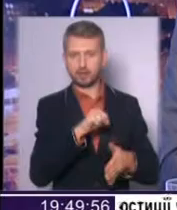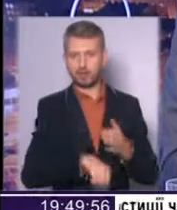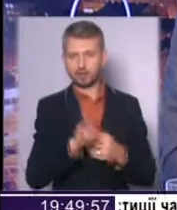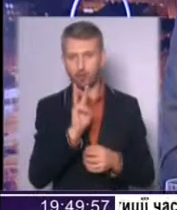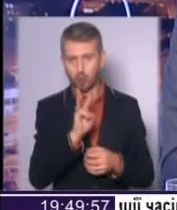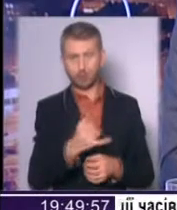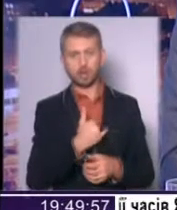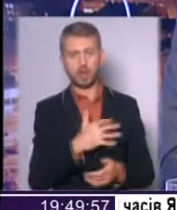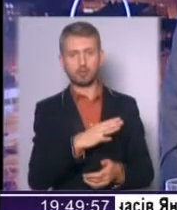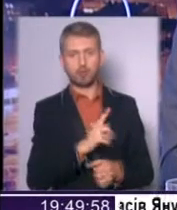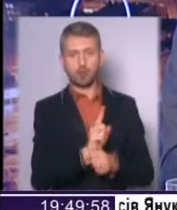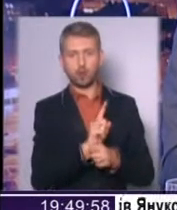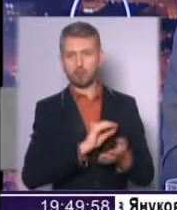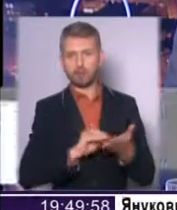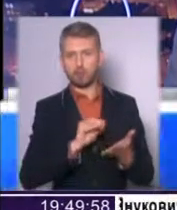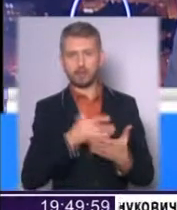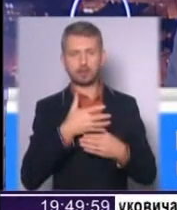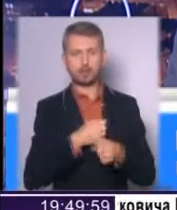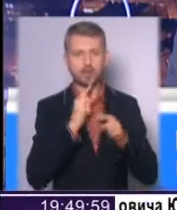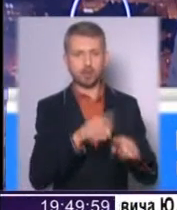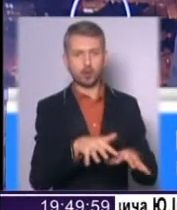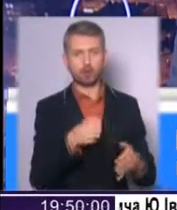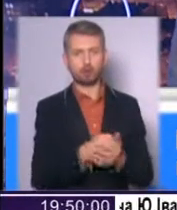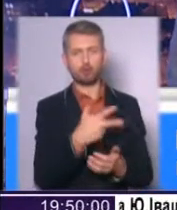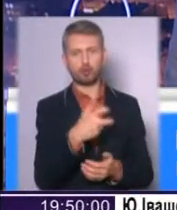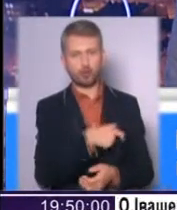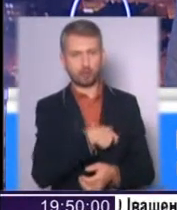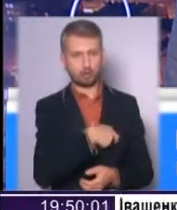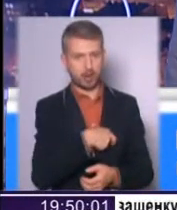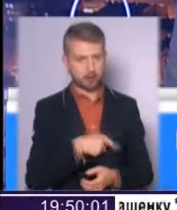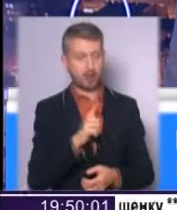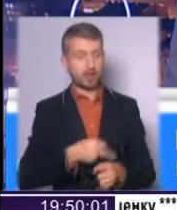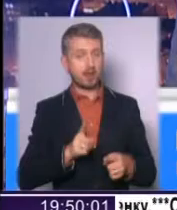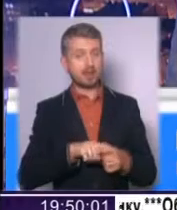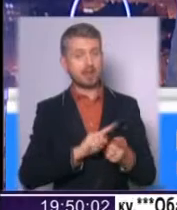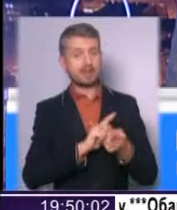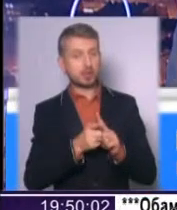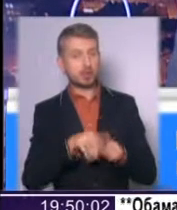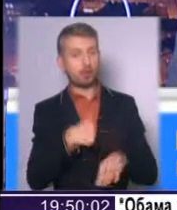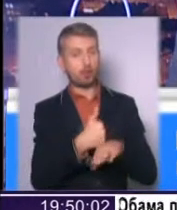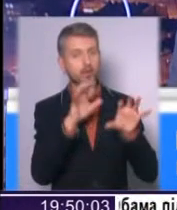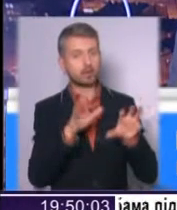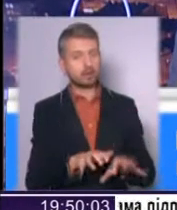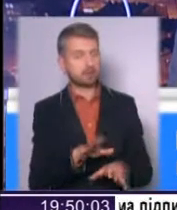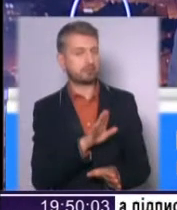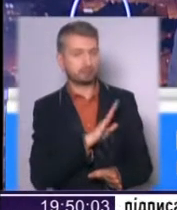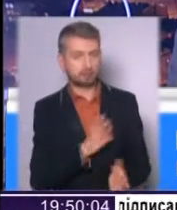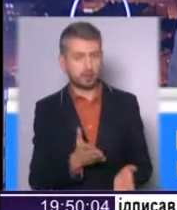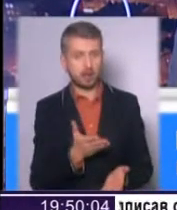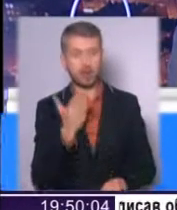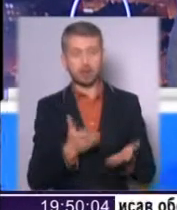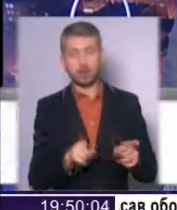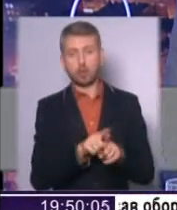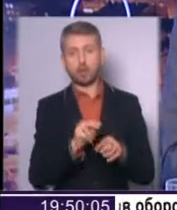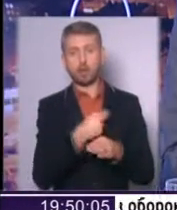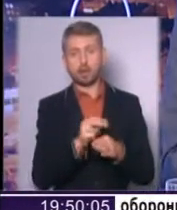для потребительского рынка, для того, чтобы потребители в стране были, а не бизнес-проекты. Спасибо большое. Дякую